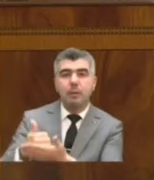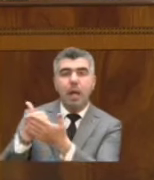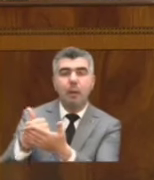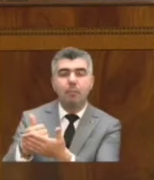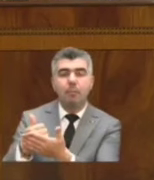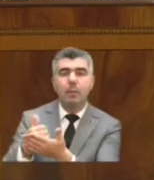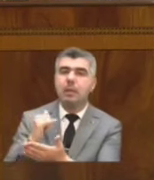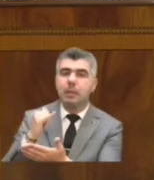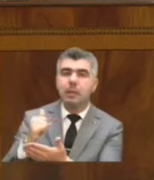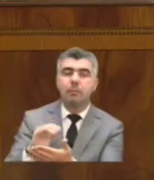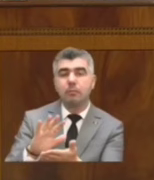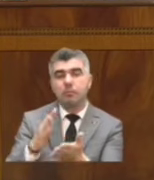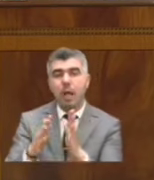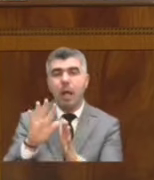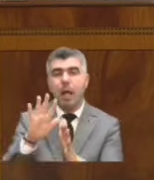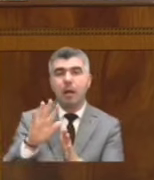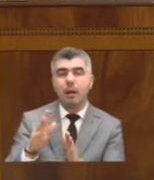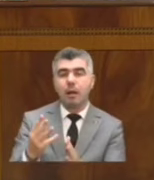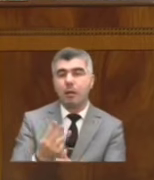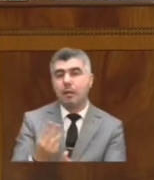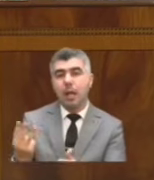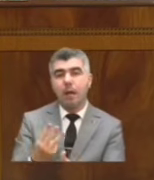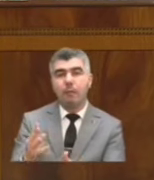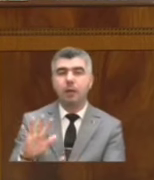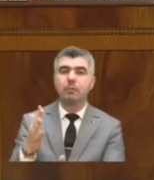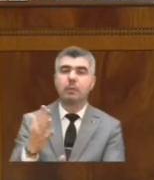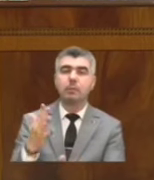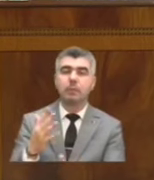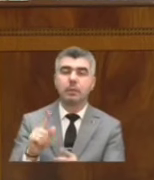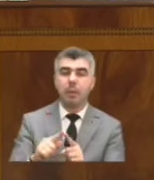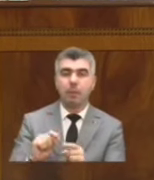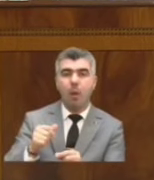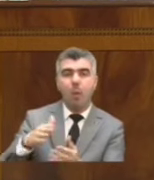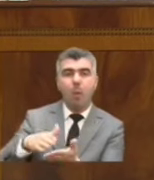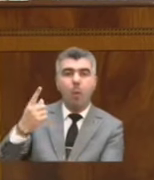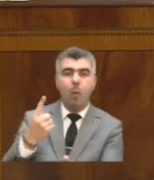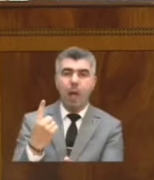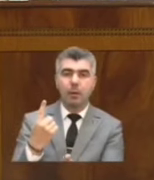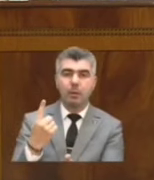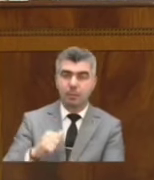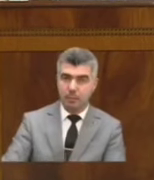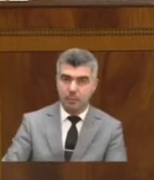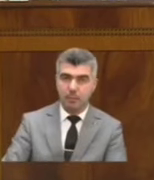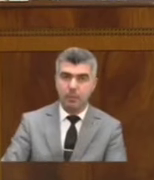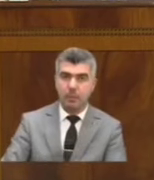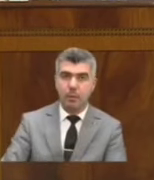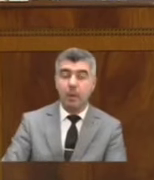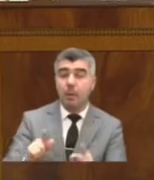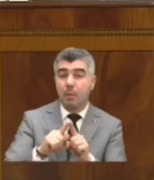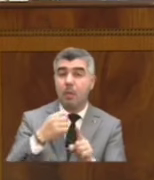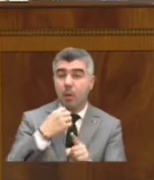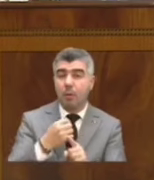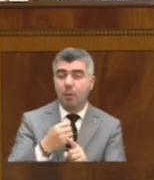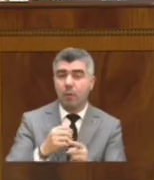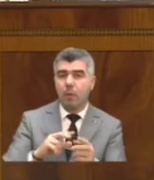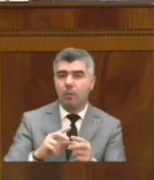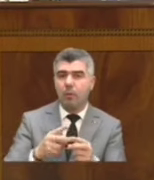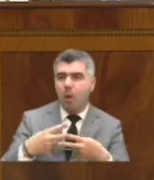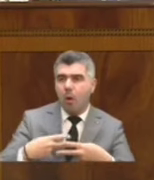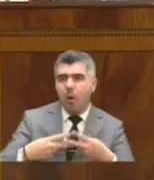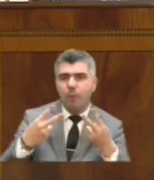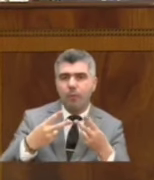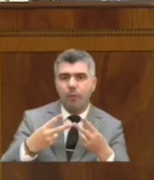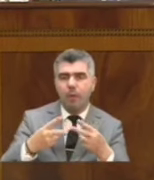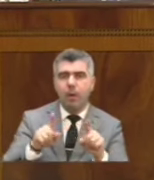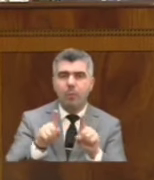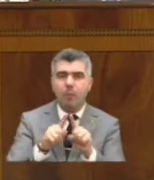المادة بأكثر من 35 درهم للقنينة الواحدة. وعن ما تم الترويج له من